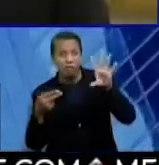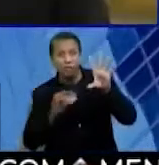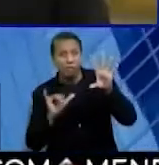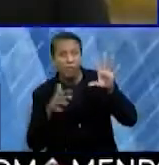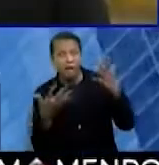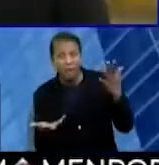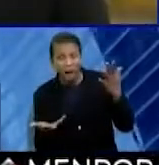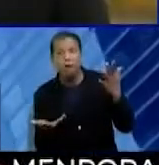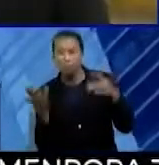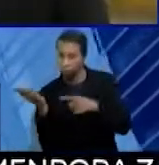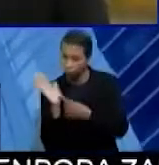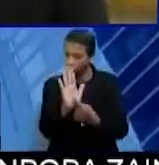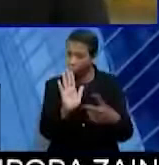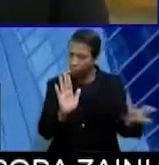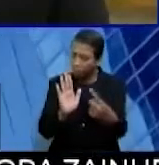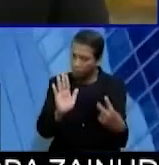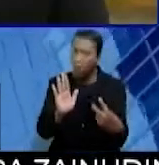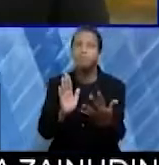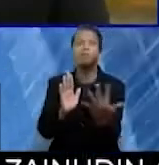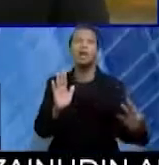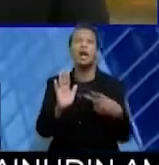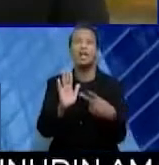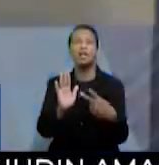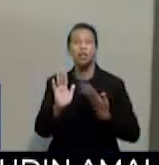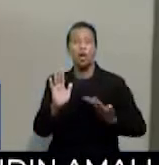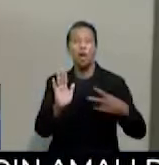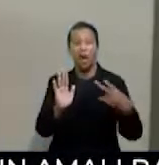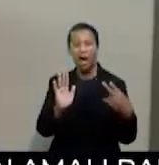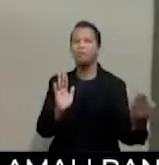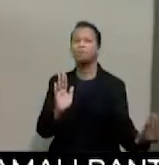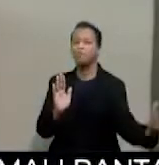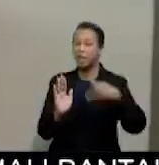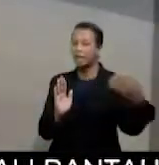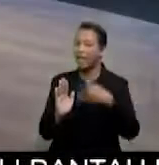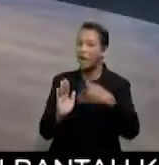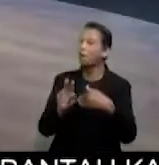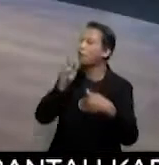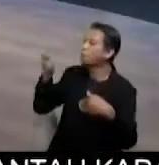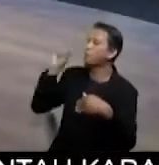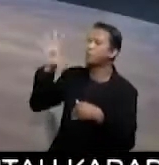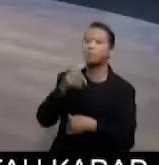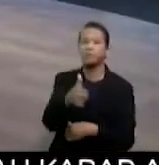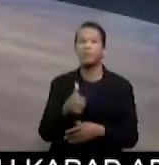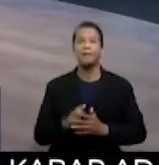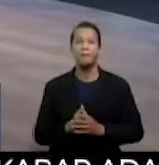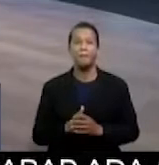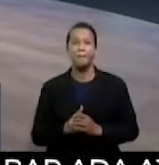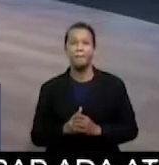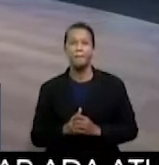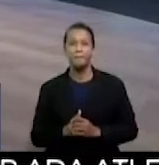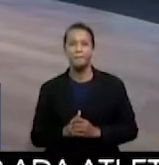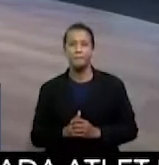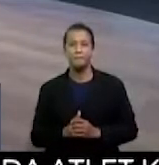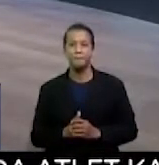untuk kembali ke bioskop dan nonton film Indonesia. Baik, Mbak Wamen, terakhir nih terkait para sineas film. Apakah